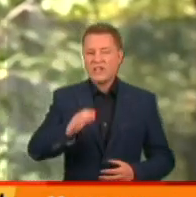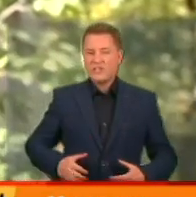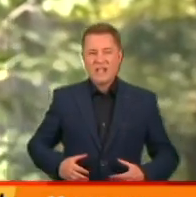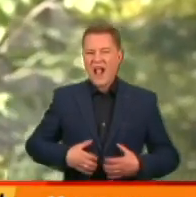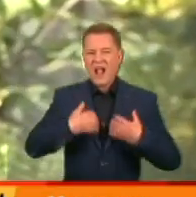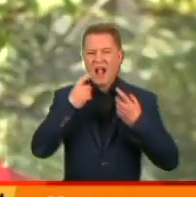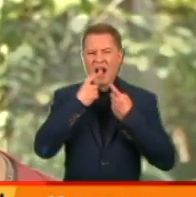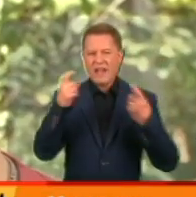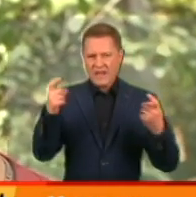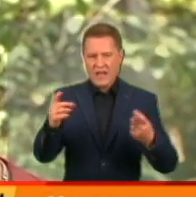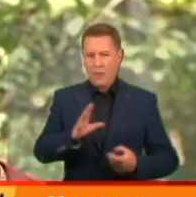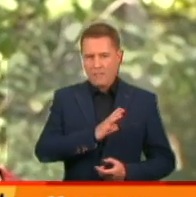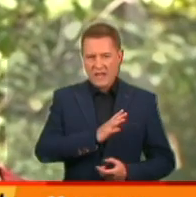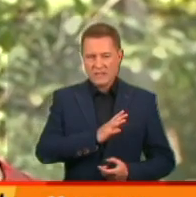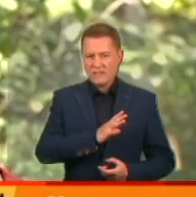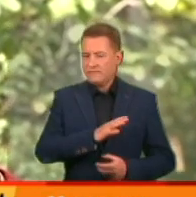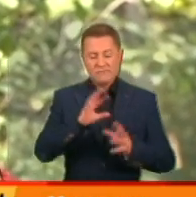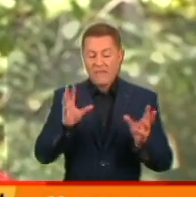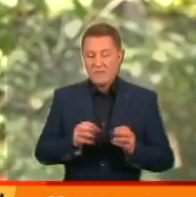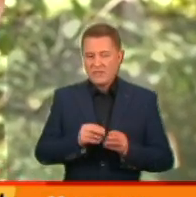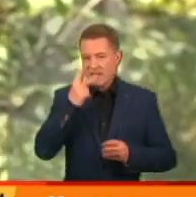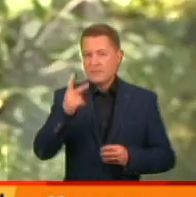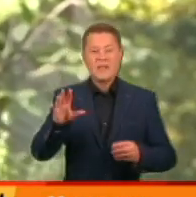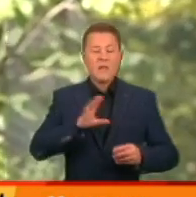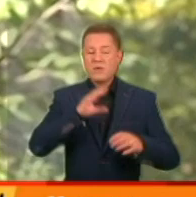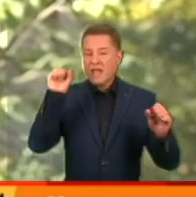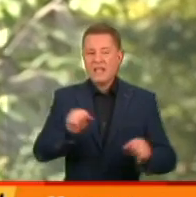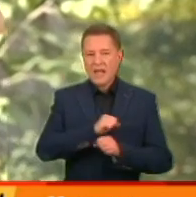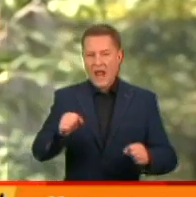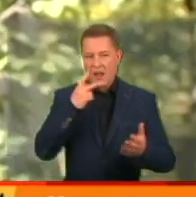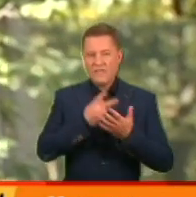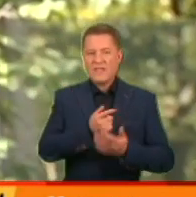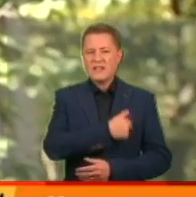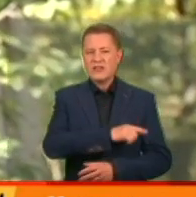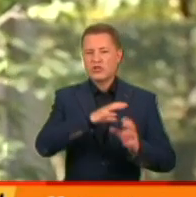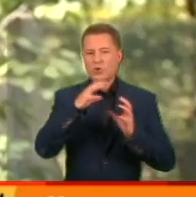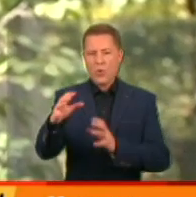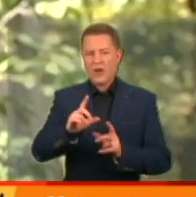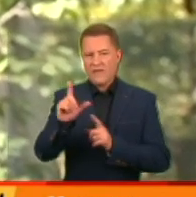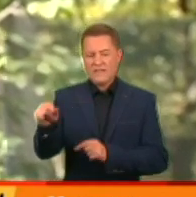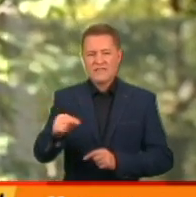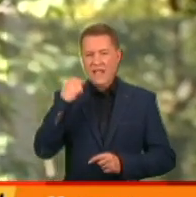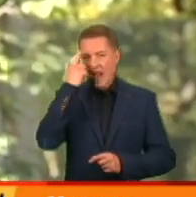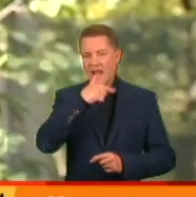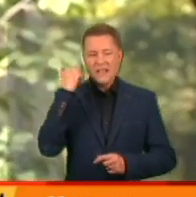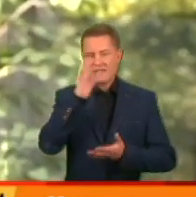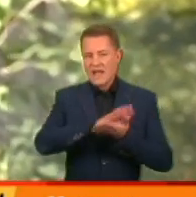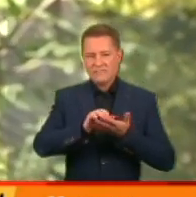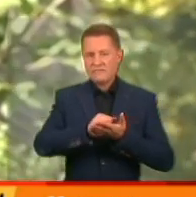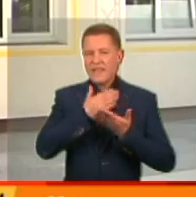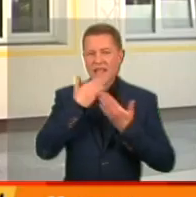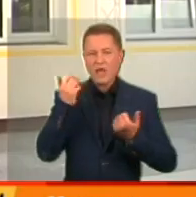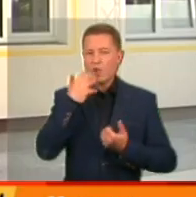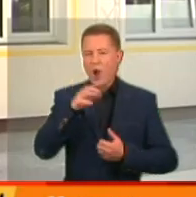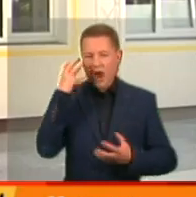такий крик був. Вообще, смотреть было нереально. Я видел, как в скорую их везли. То есть, вообще, лица нету, ну,